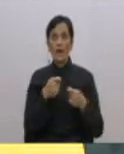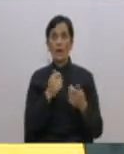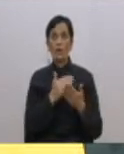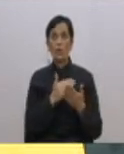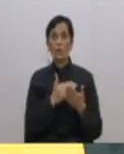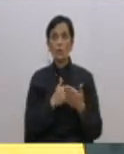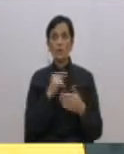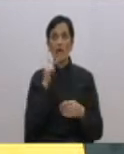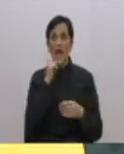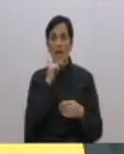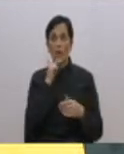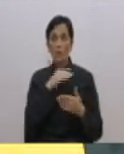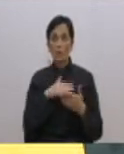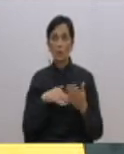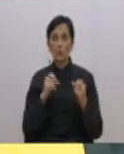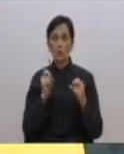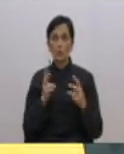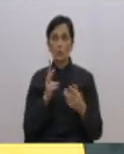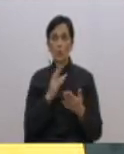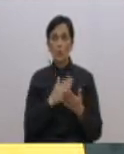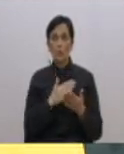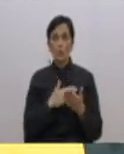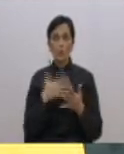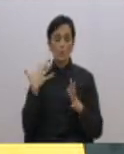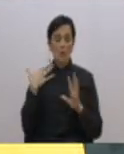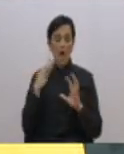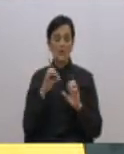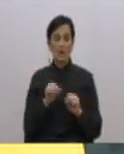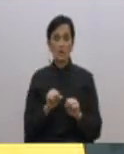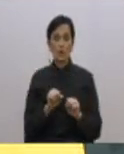programisa economicuri usaptuobis programis mkhardaçerit